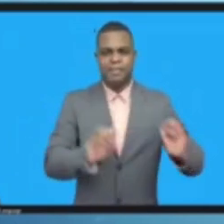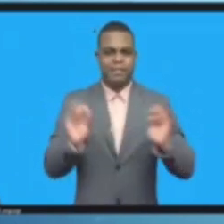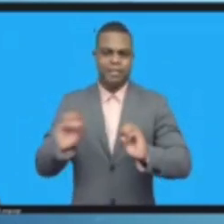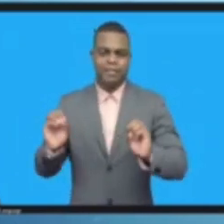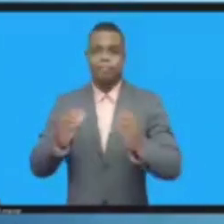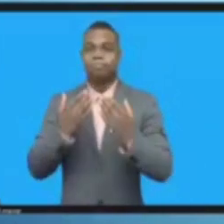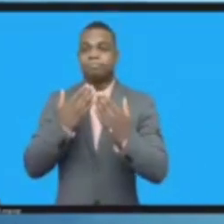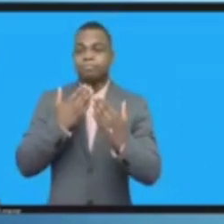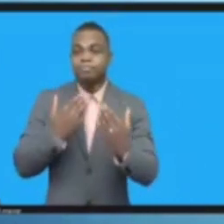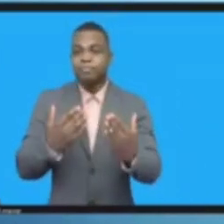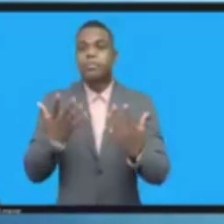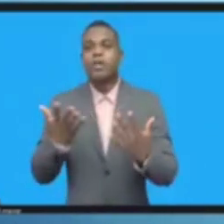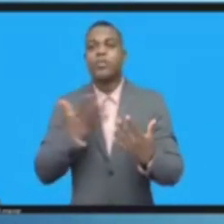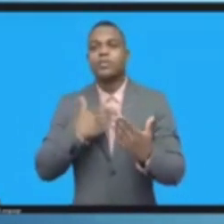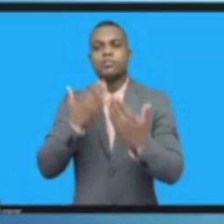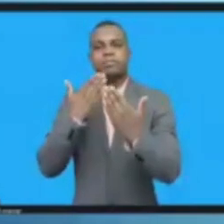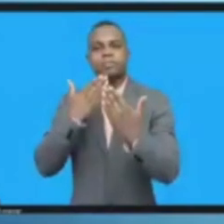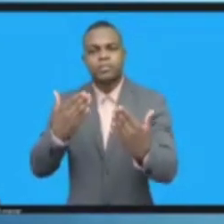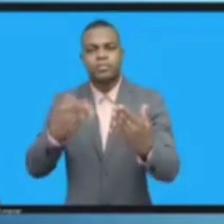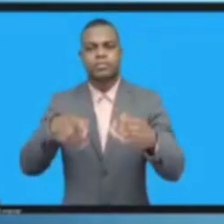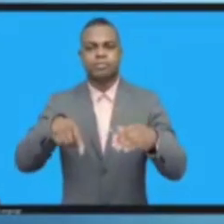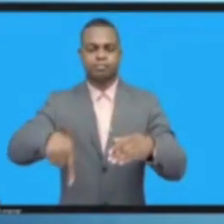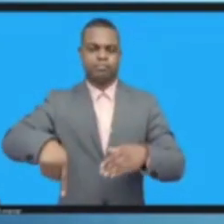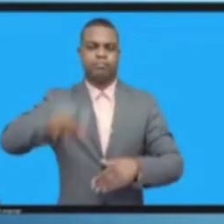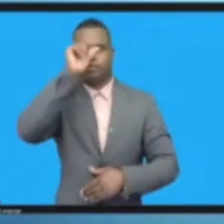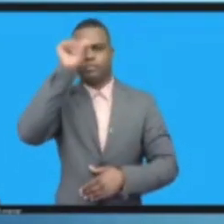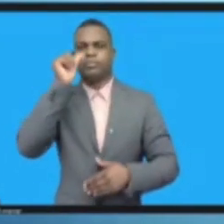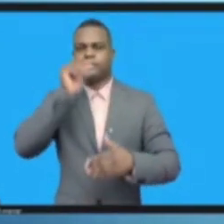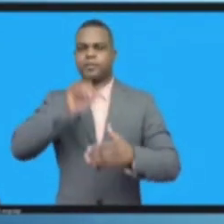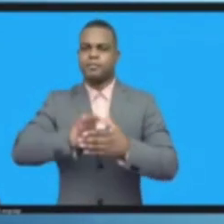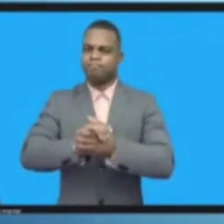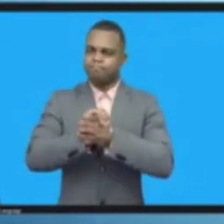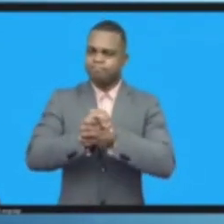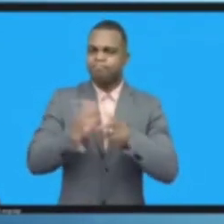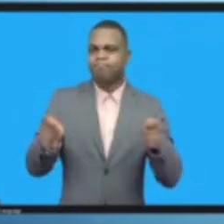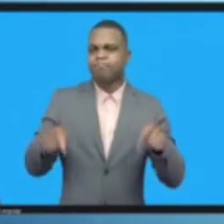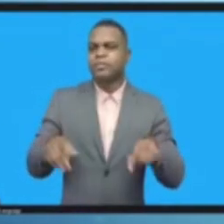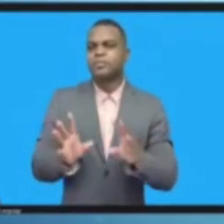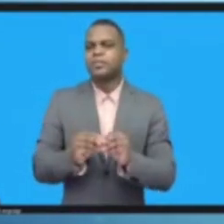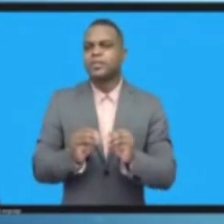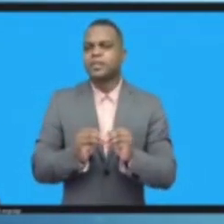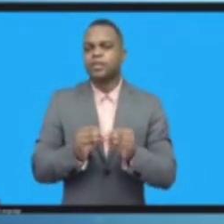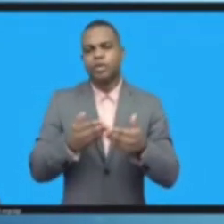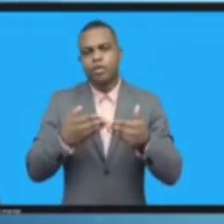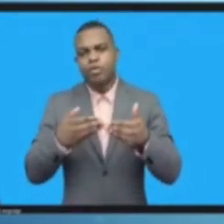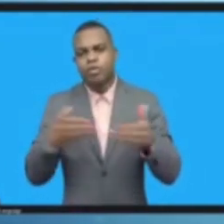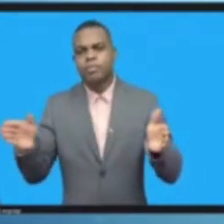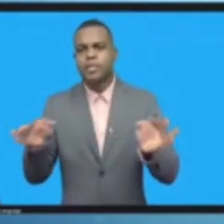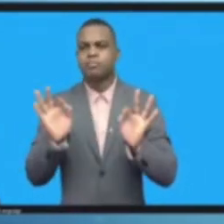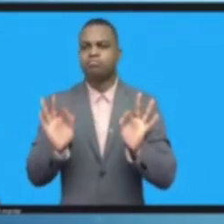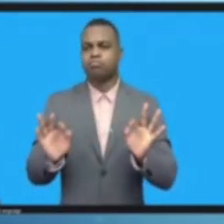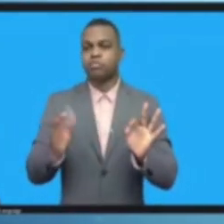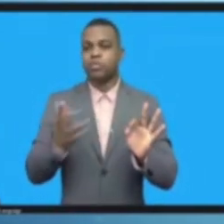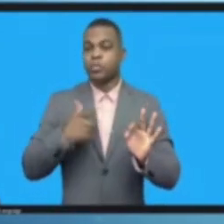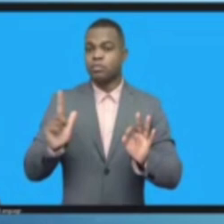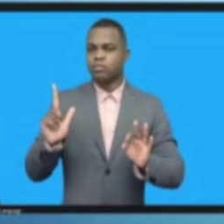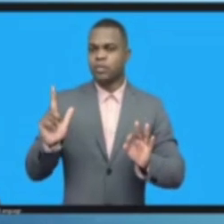Ça c'est jamais fait, c'est du jamais vu. D'ordinaire, nous accusons des retards, donc c'est formidable.